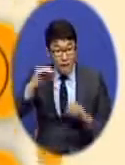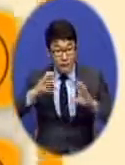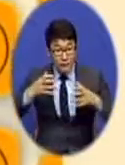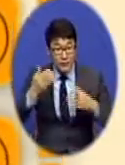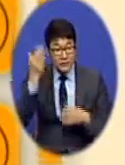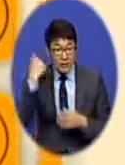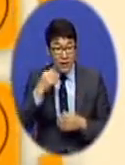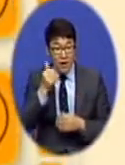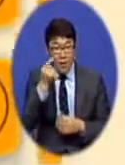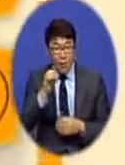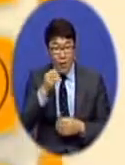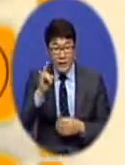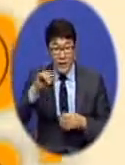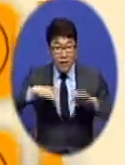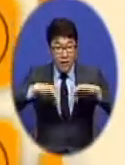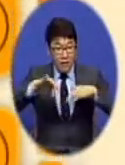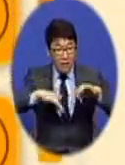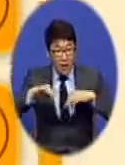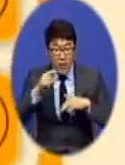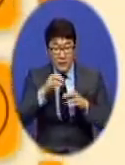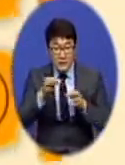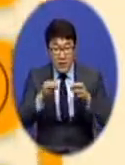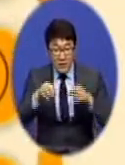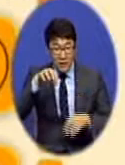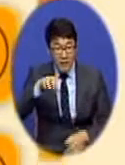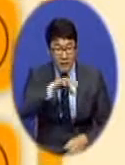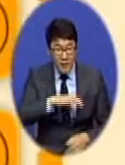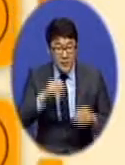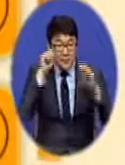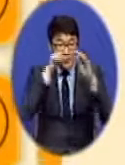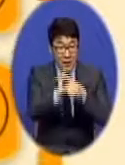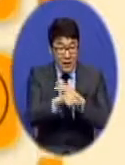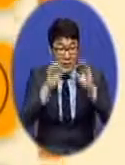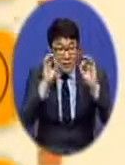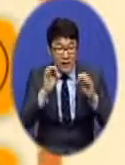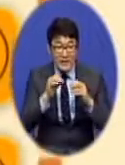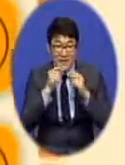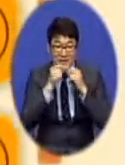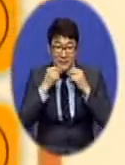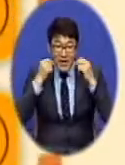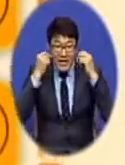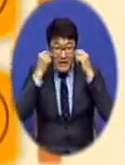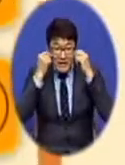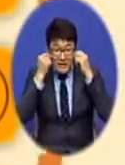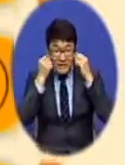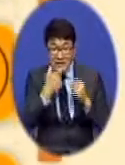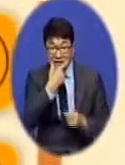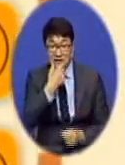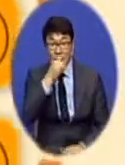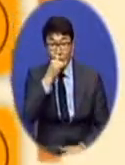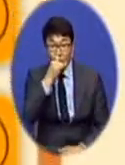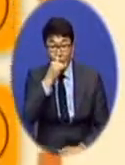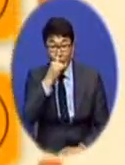제가 지난번에 홍대 거리 갔다가 네. 예. 이렇게 어느 이 점포에 가니까 그 스마일 이게 있더라고요.